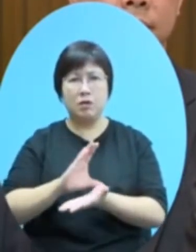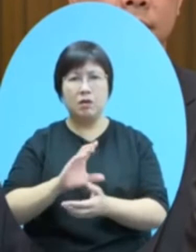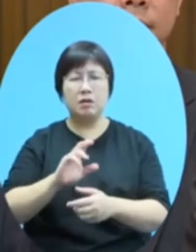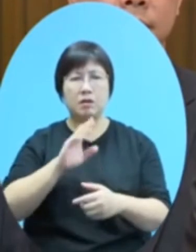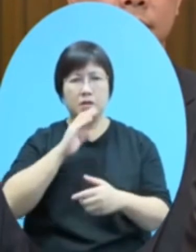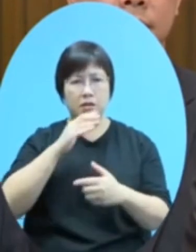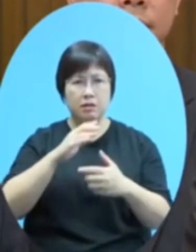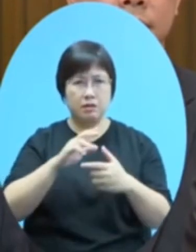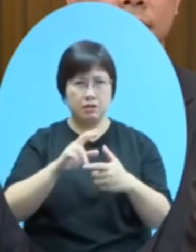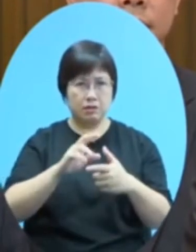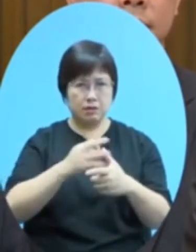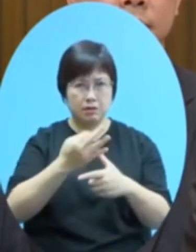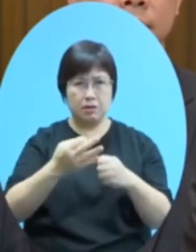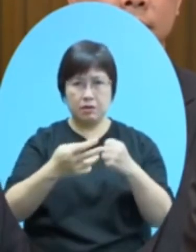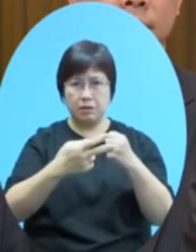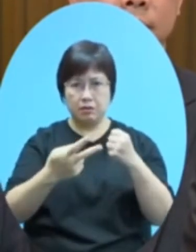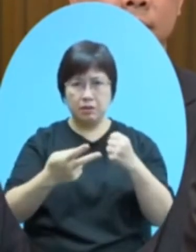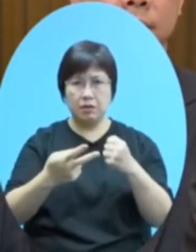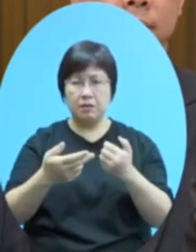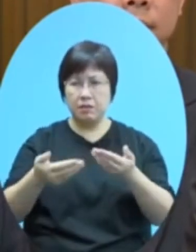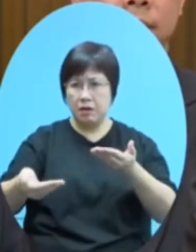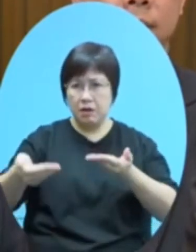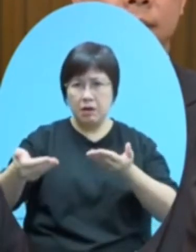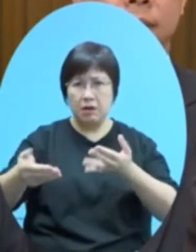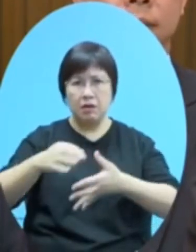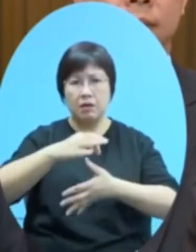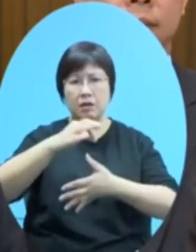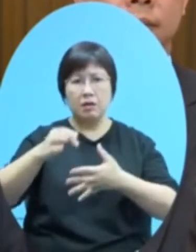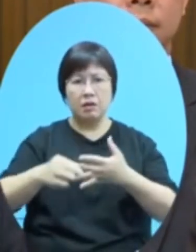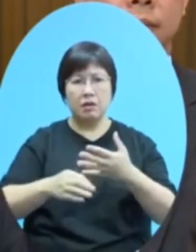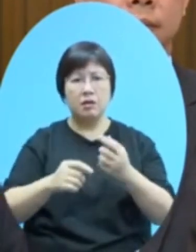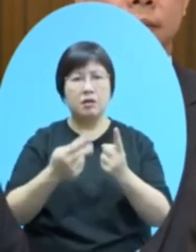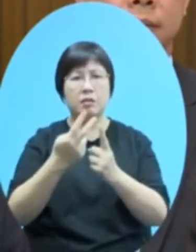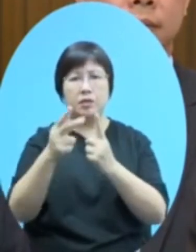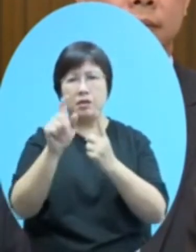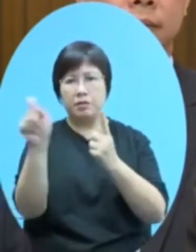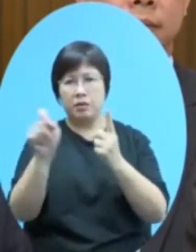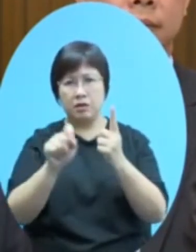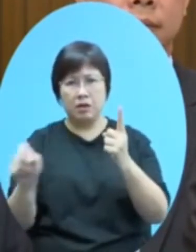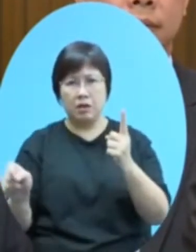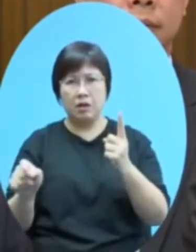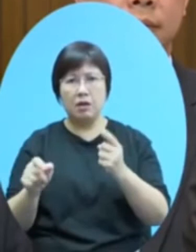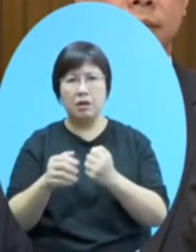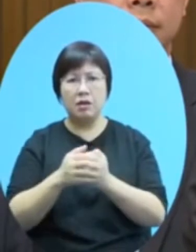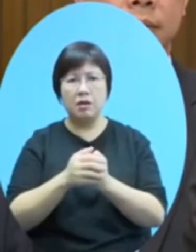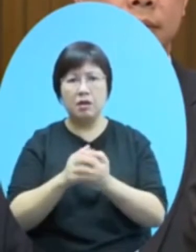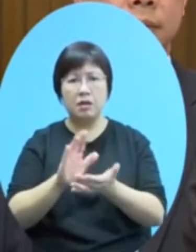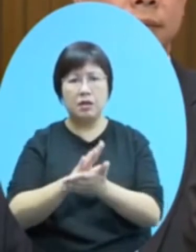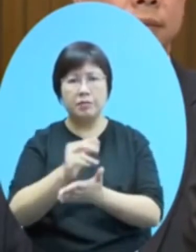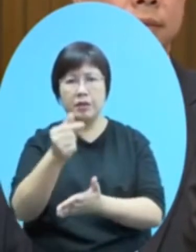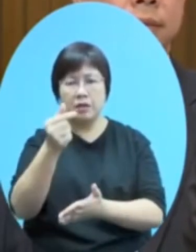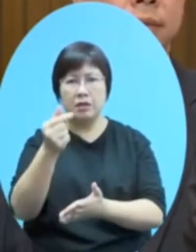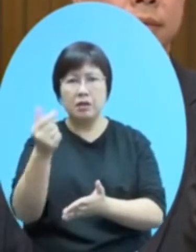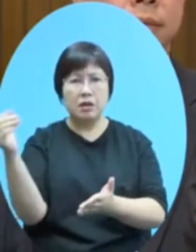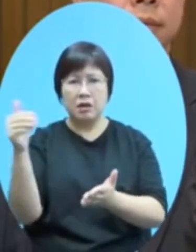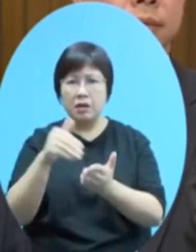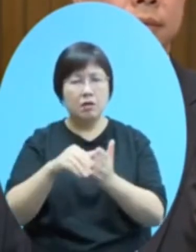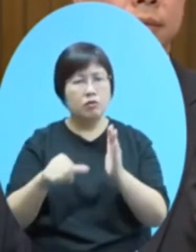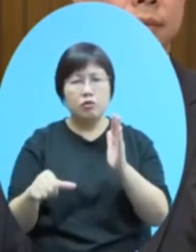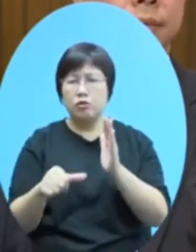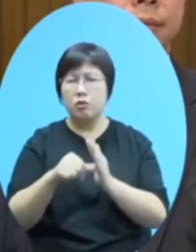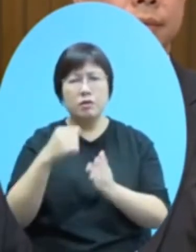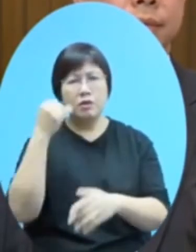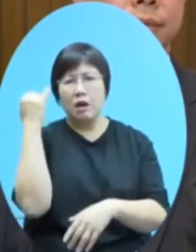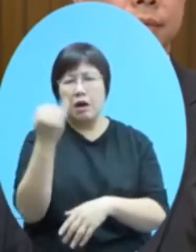呢同比呢是跌咗12%的。呢個是10年嚟最差的情